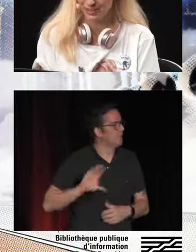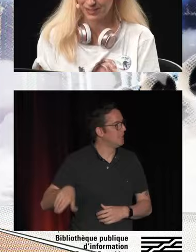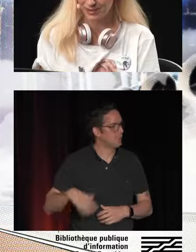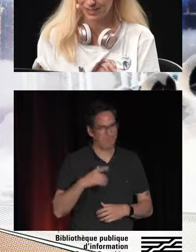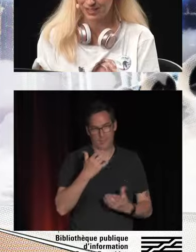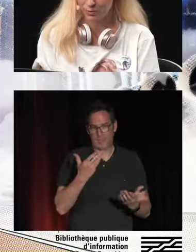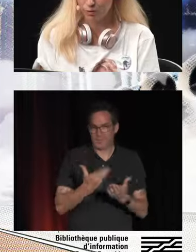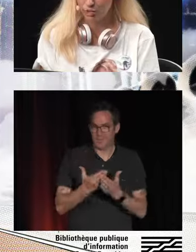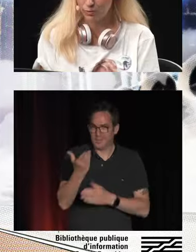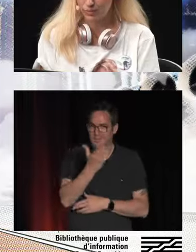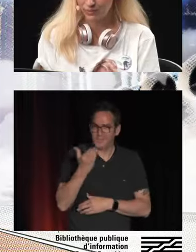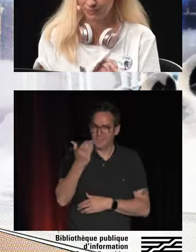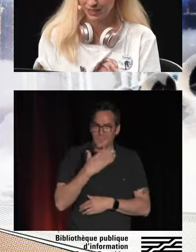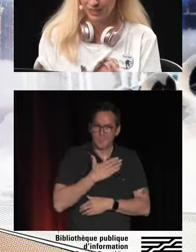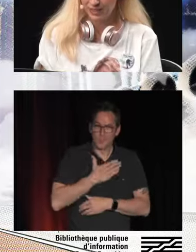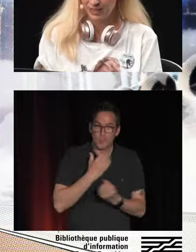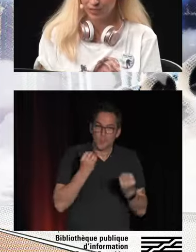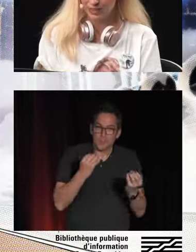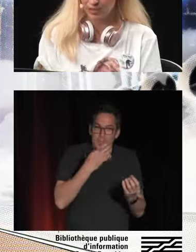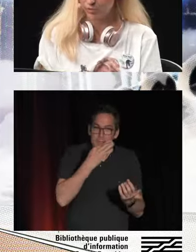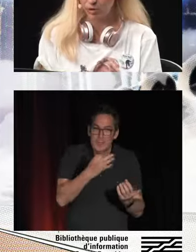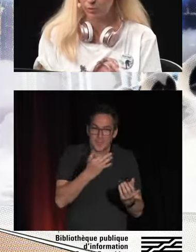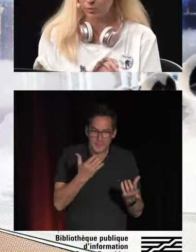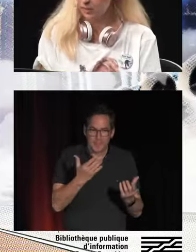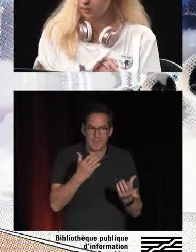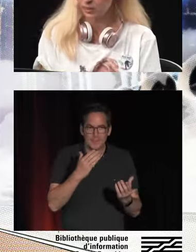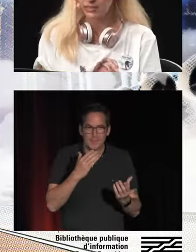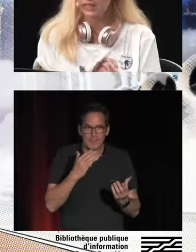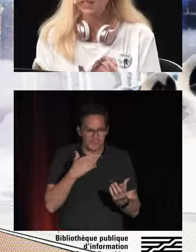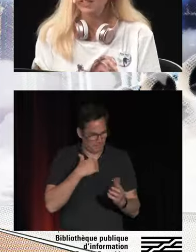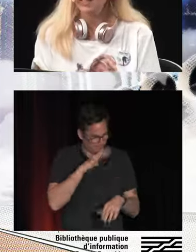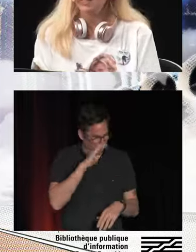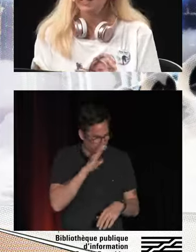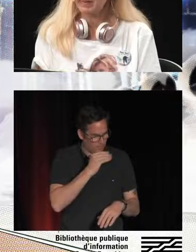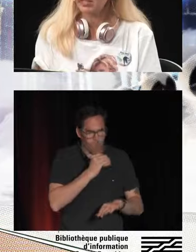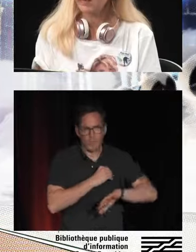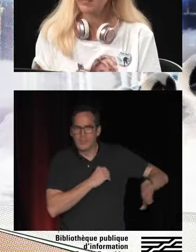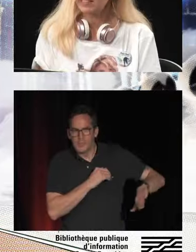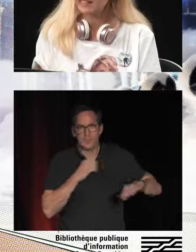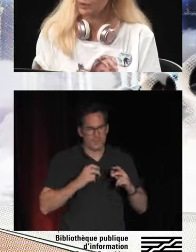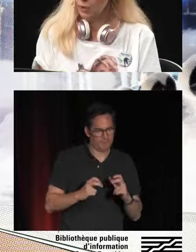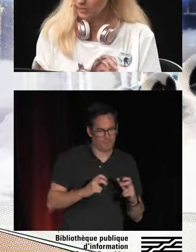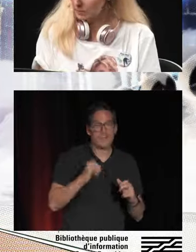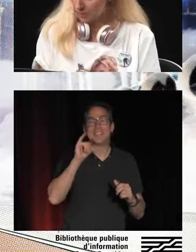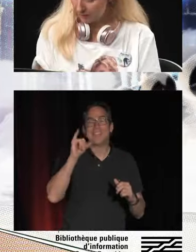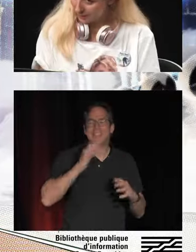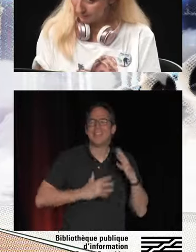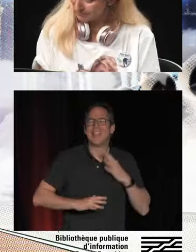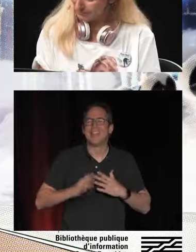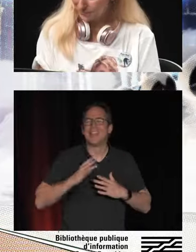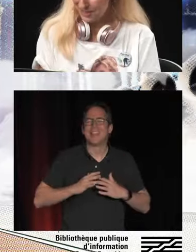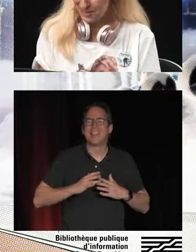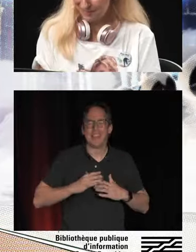que vous commencez à être fatigué, c'est un truc que je dis souvent, la personne, je vais me prendre le poisson, ah non même pas, la personne la plus fatiguée de moi, c'est